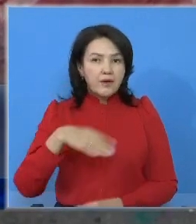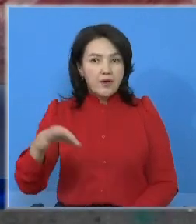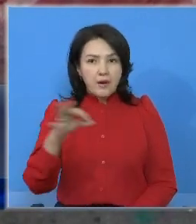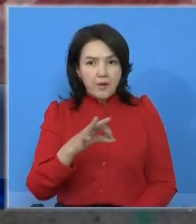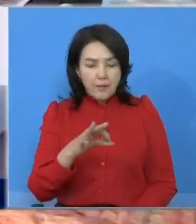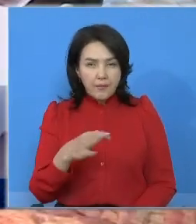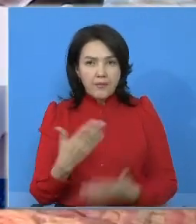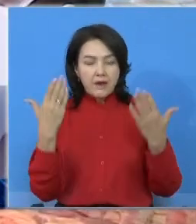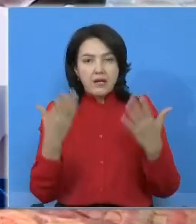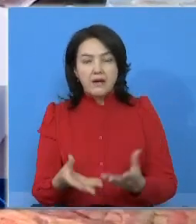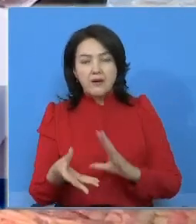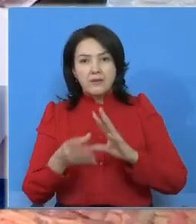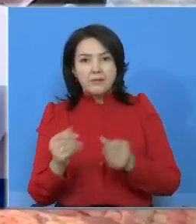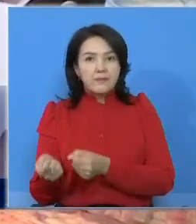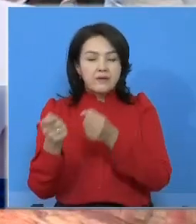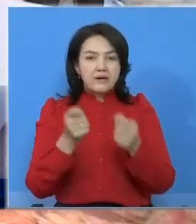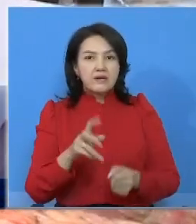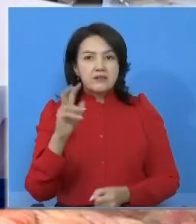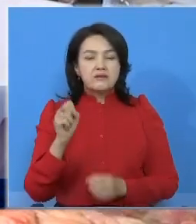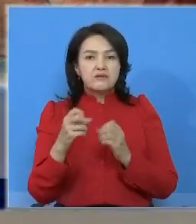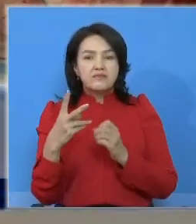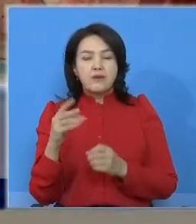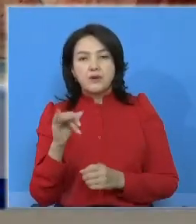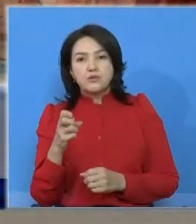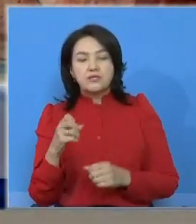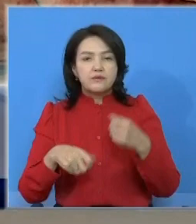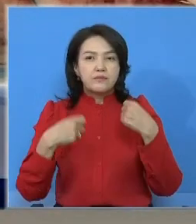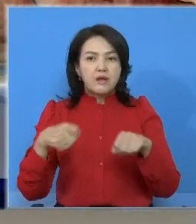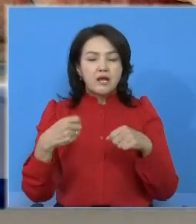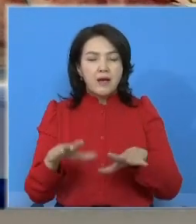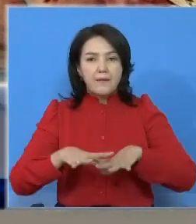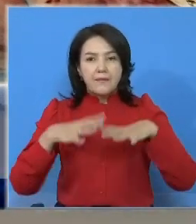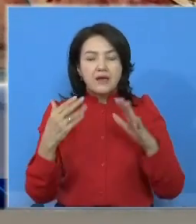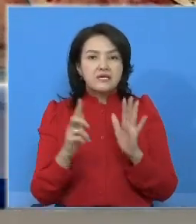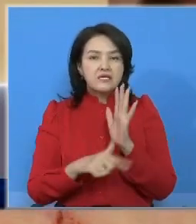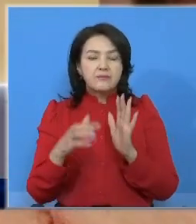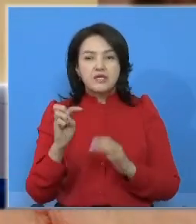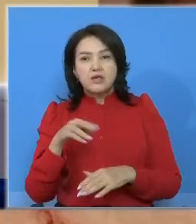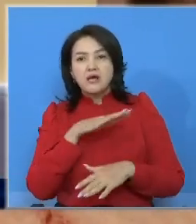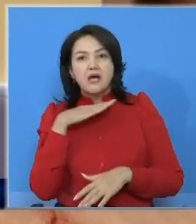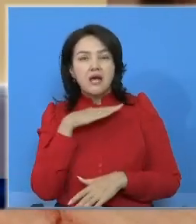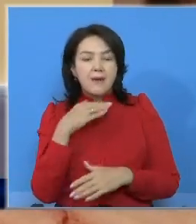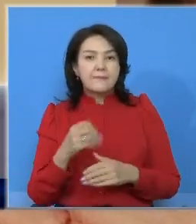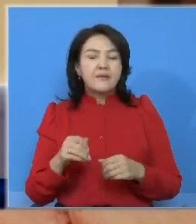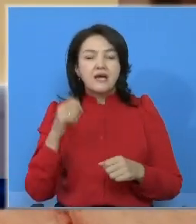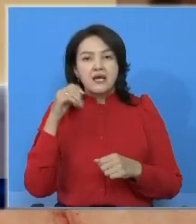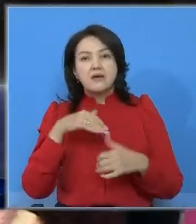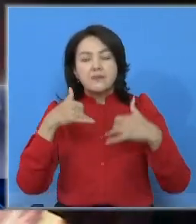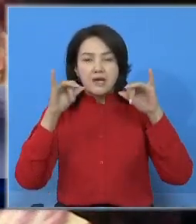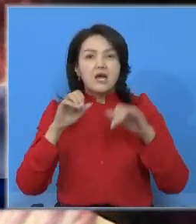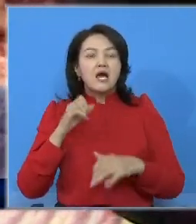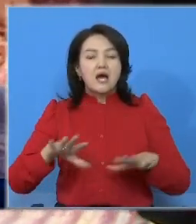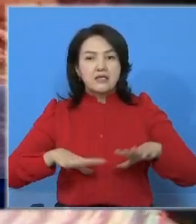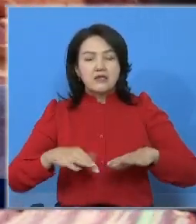области. Всего на ярмарку привезли 212 тонн продукции, в том числе более 70 тонн говядины, баранины и конины